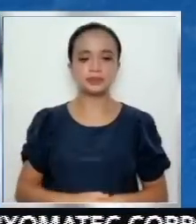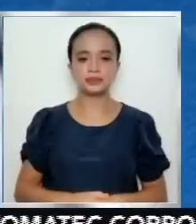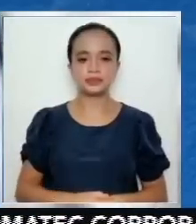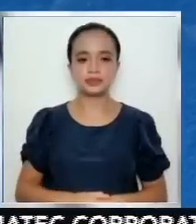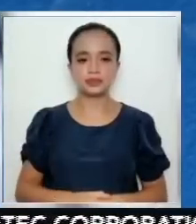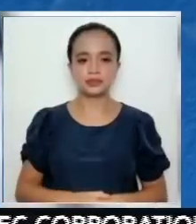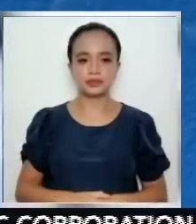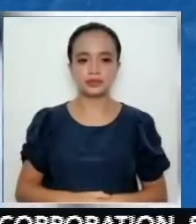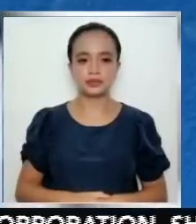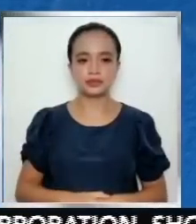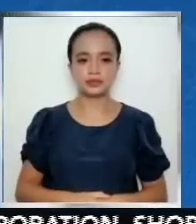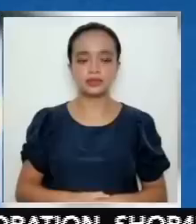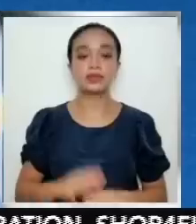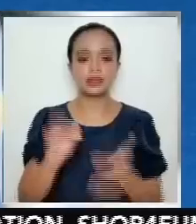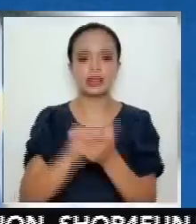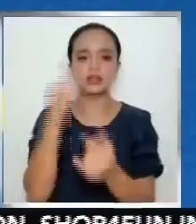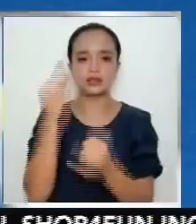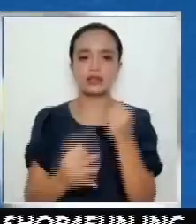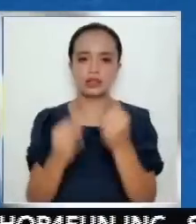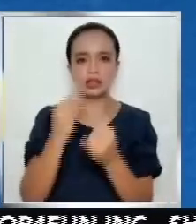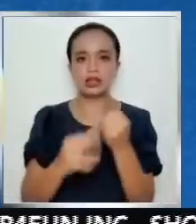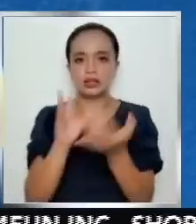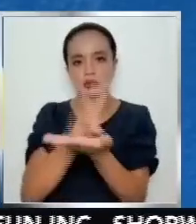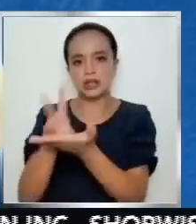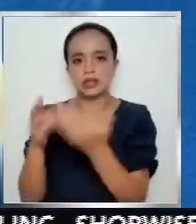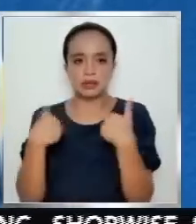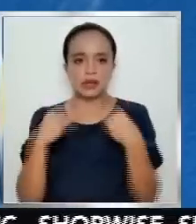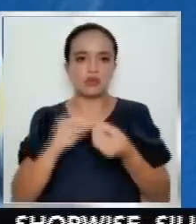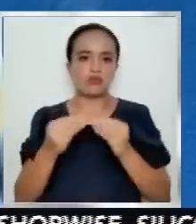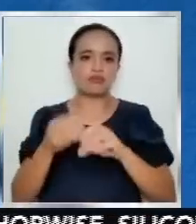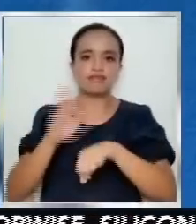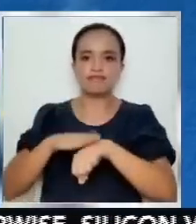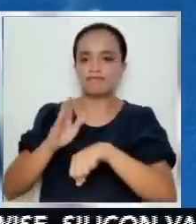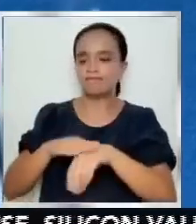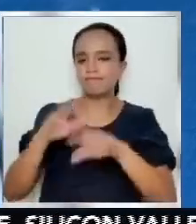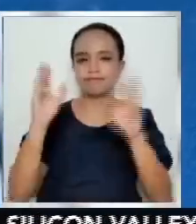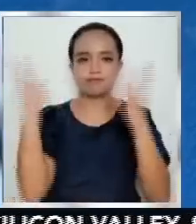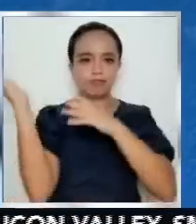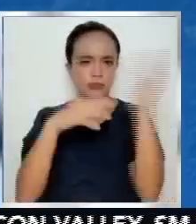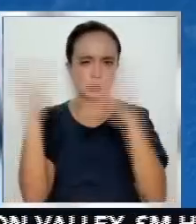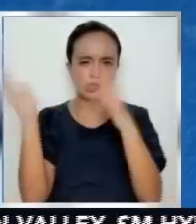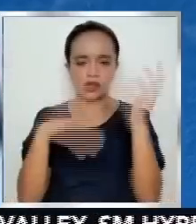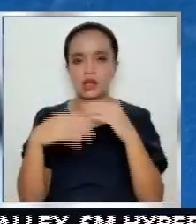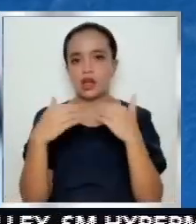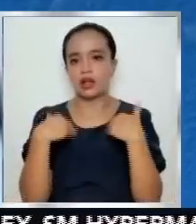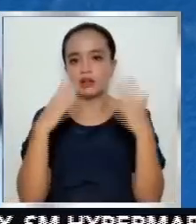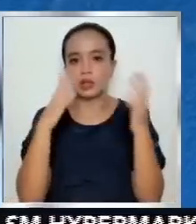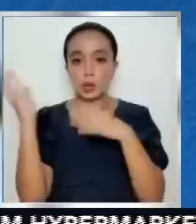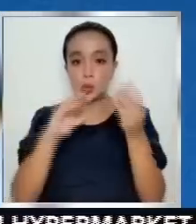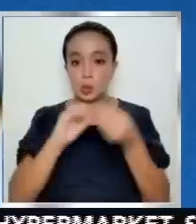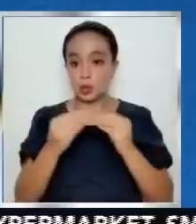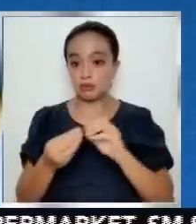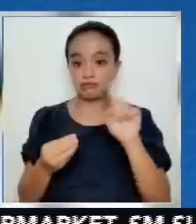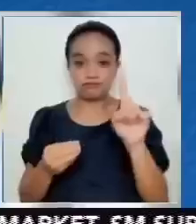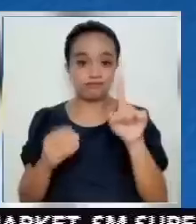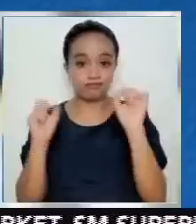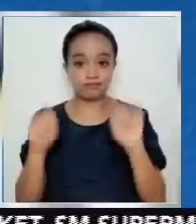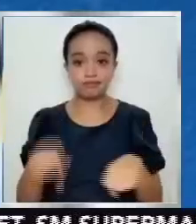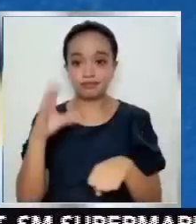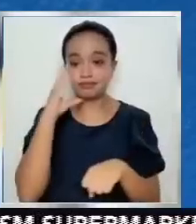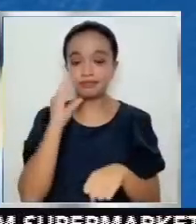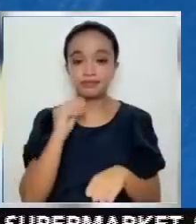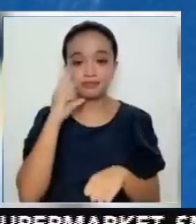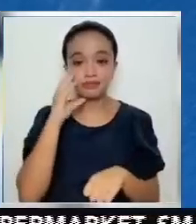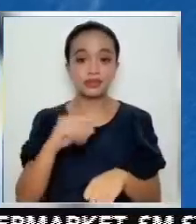yun na po yung final na lugar na may warning signal, no? So sa mga nabanggit nating lugar na may warning signal number 1 naman, posibleng maranasan natin ng mga kababayan natin